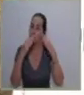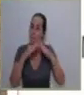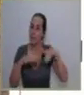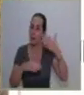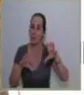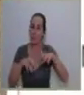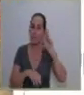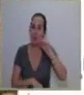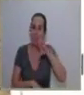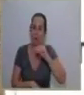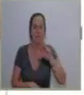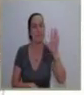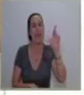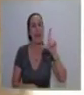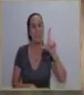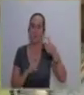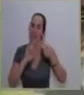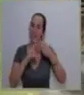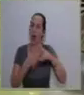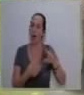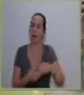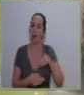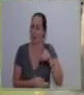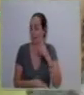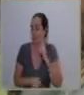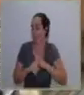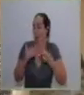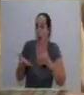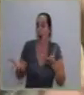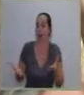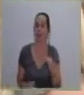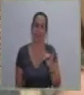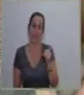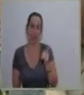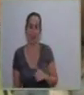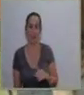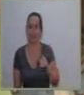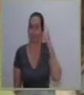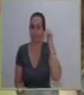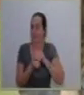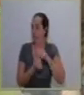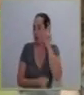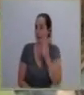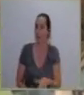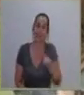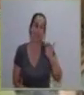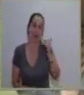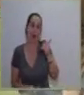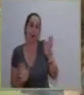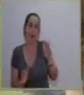של כלבים מדברים. ליצ'י, להתראות. אתה מגוחך. נכון. איזה טיפשון אתה. נכון